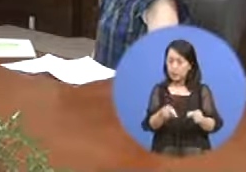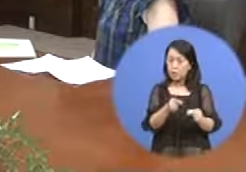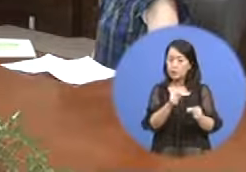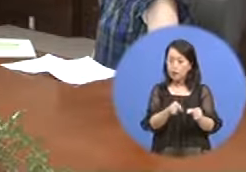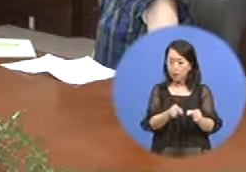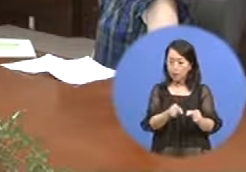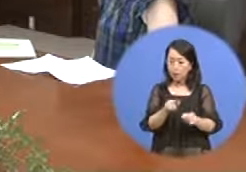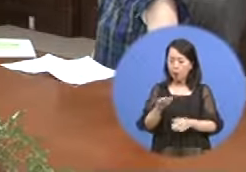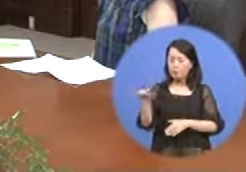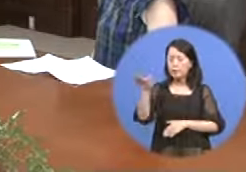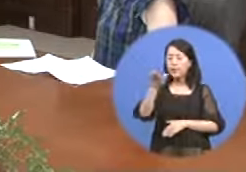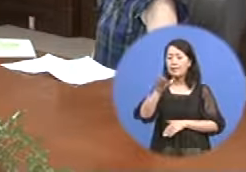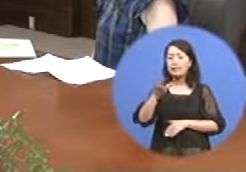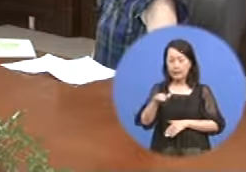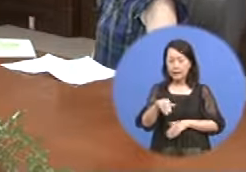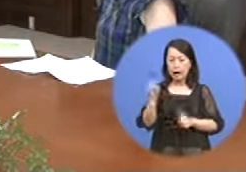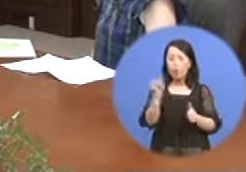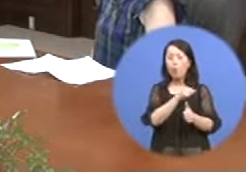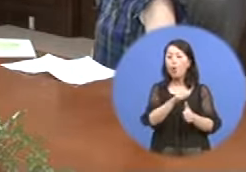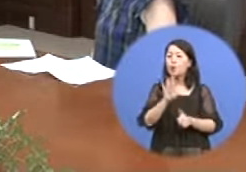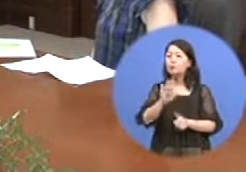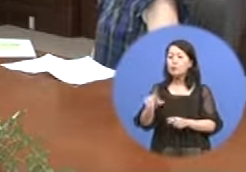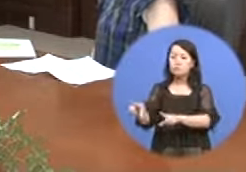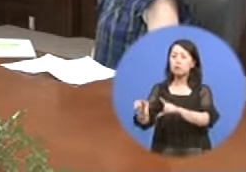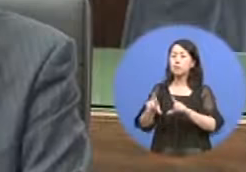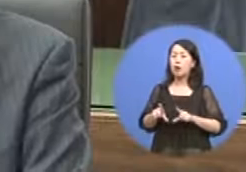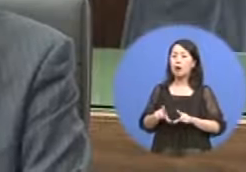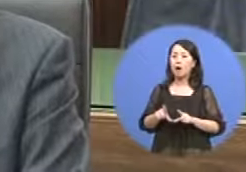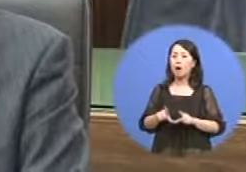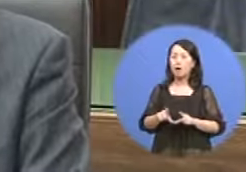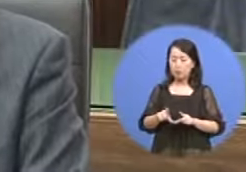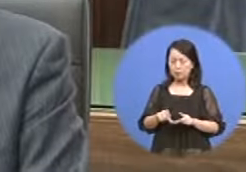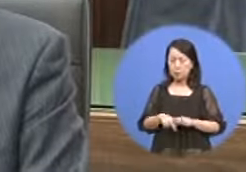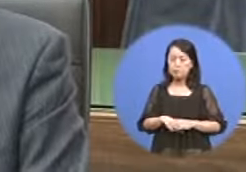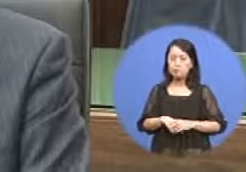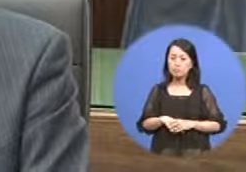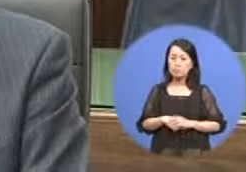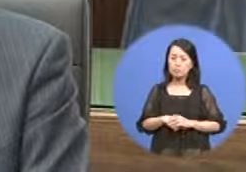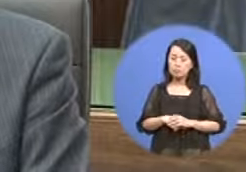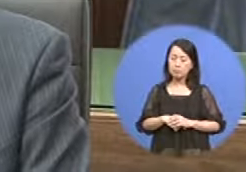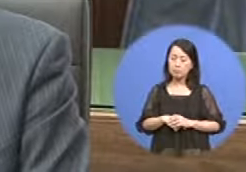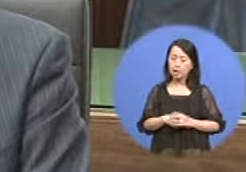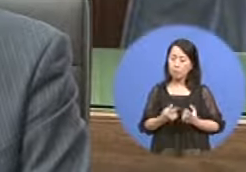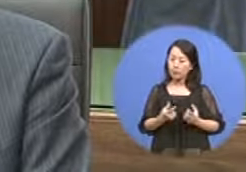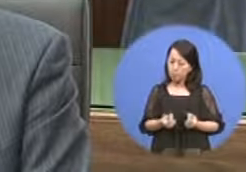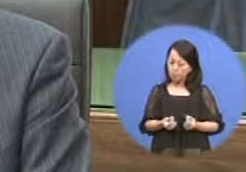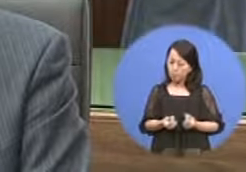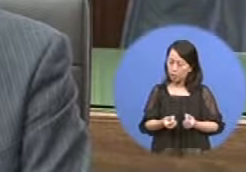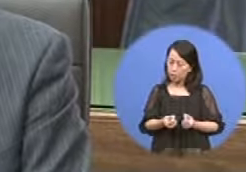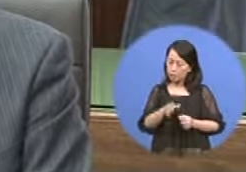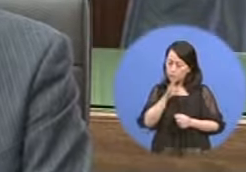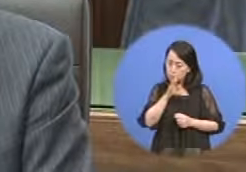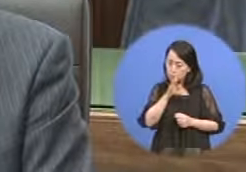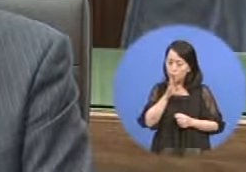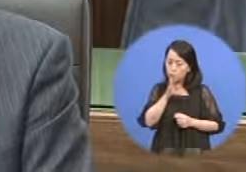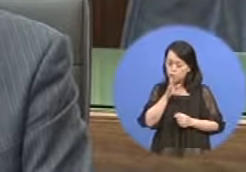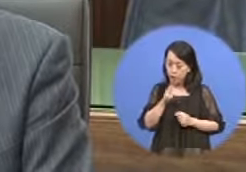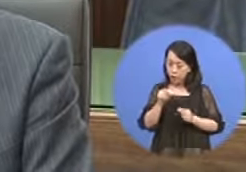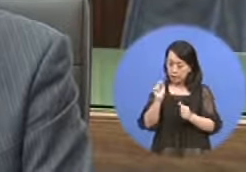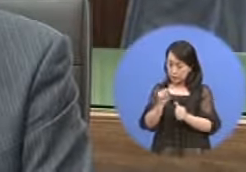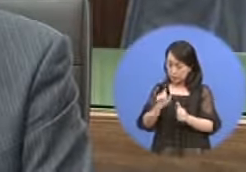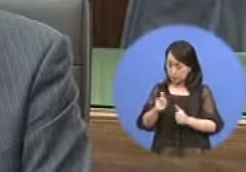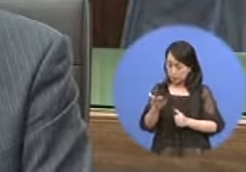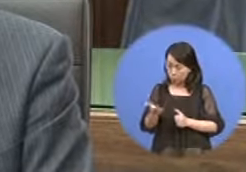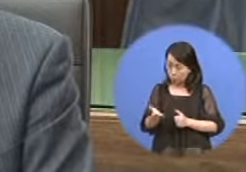だと言って報告をしていたっていうだけの話なんですね。 なるほど。 でそれは やっぱりいじめなんじゃないのっていうことになった